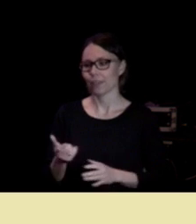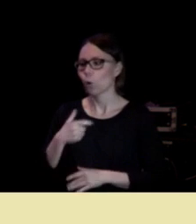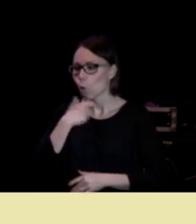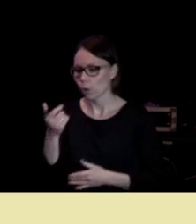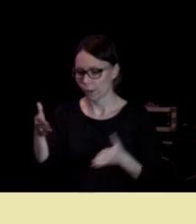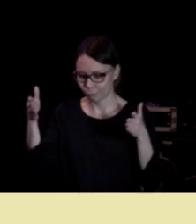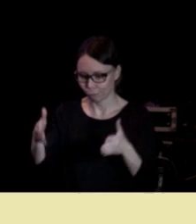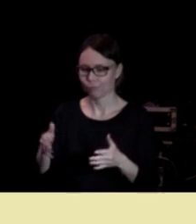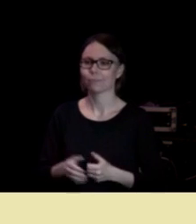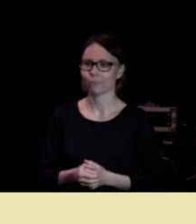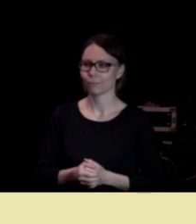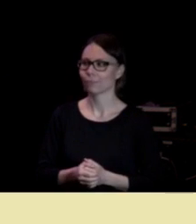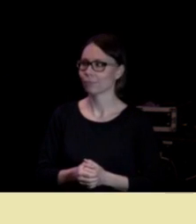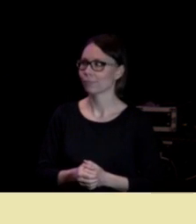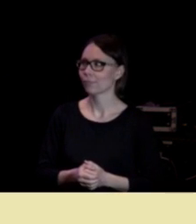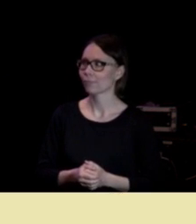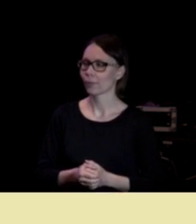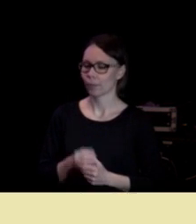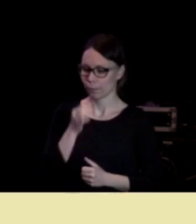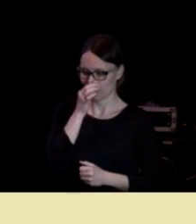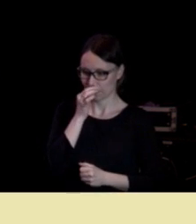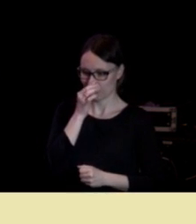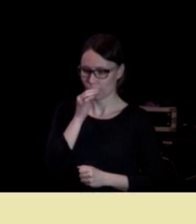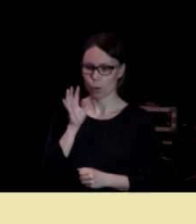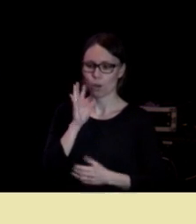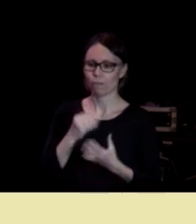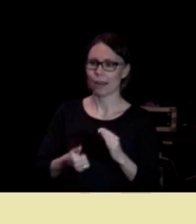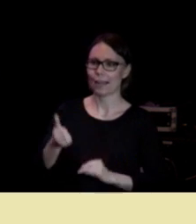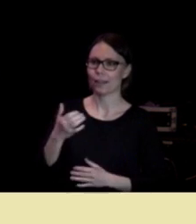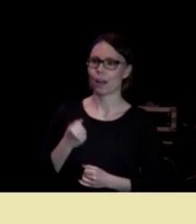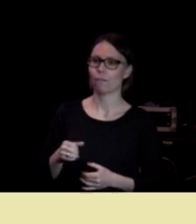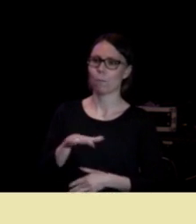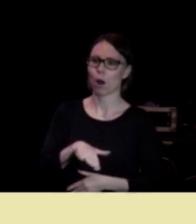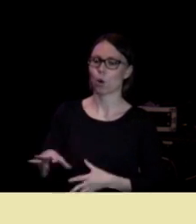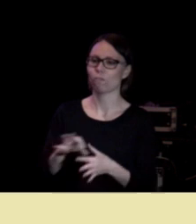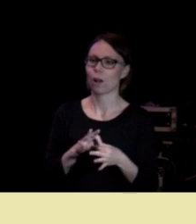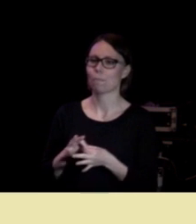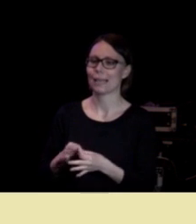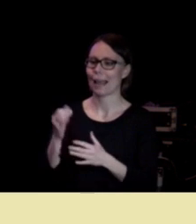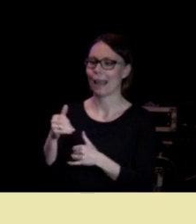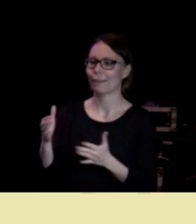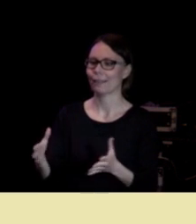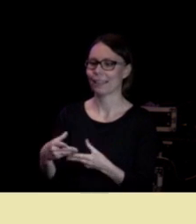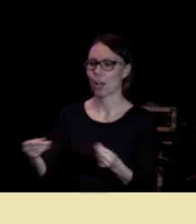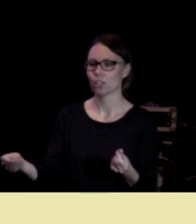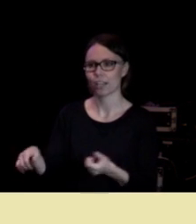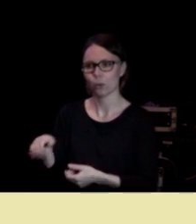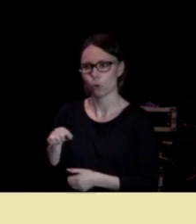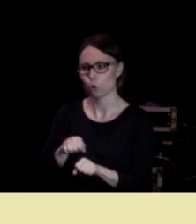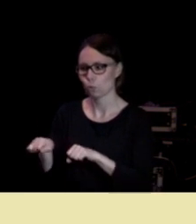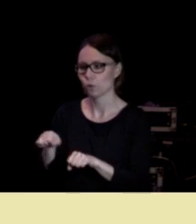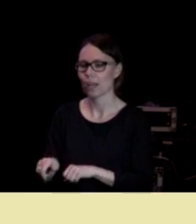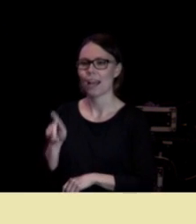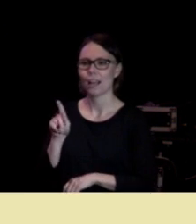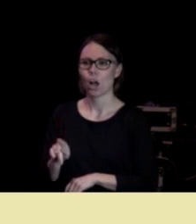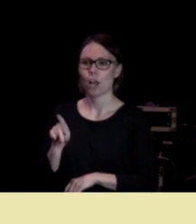Vi skal få høre fra leder av barne- og familieenheten i Asker kommune, Kaja